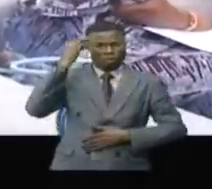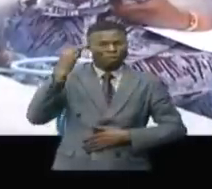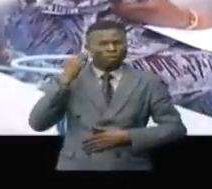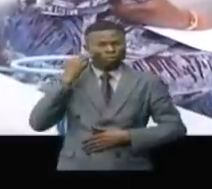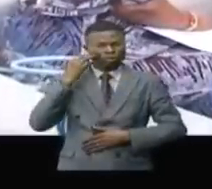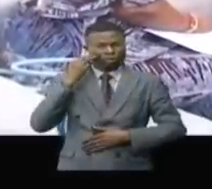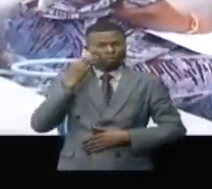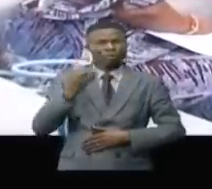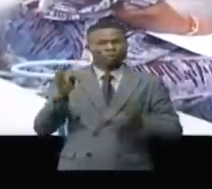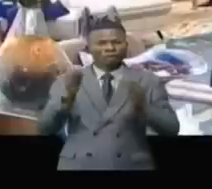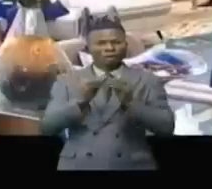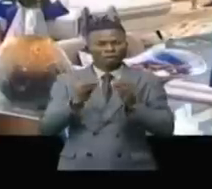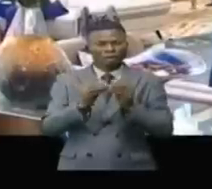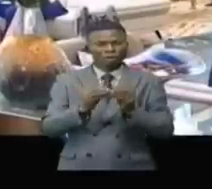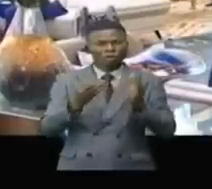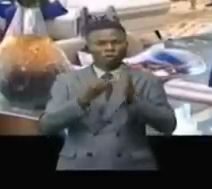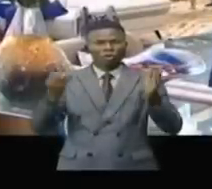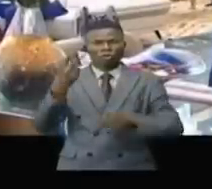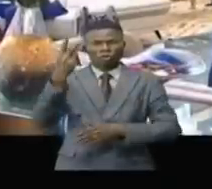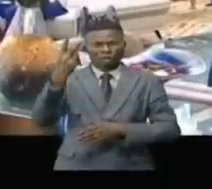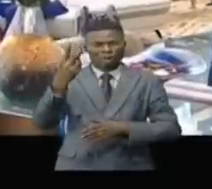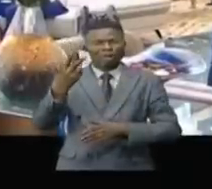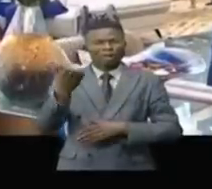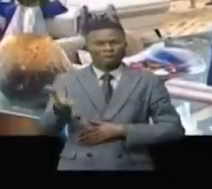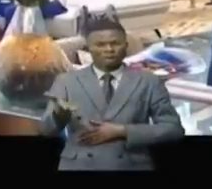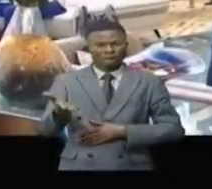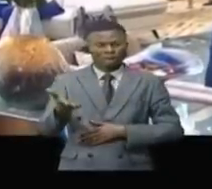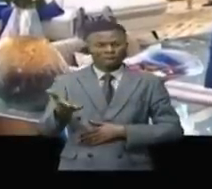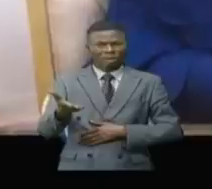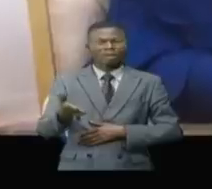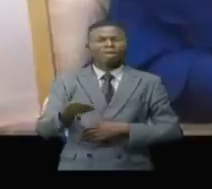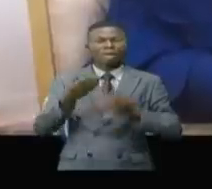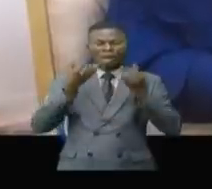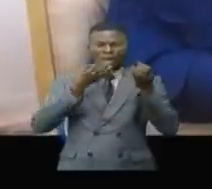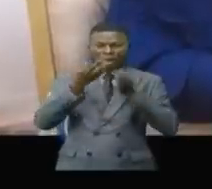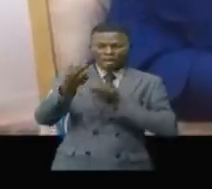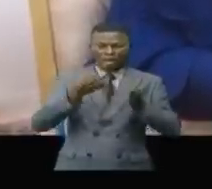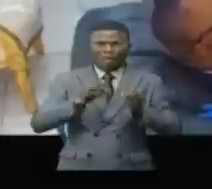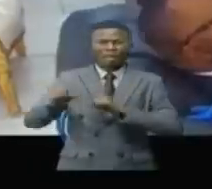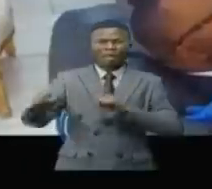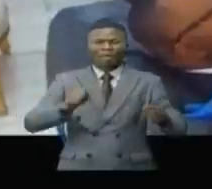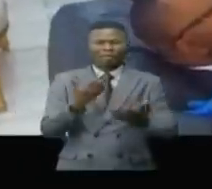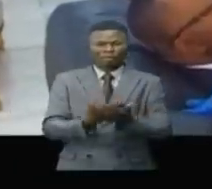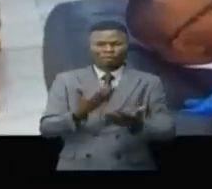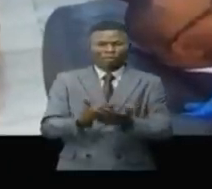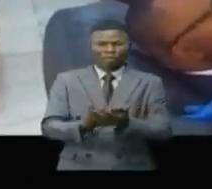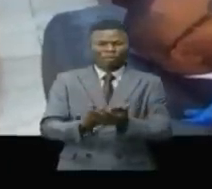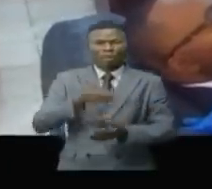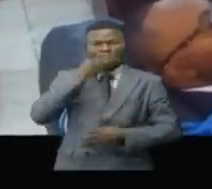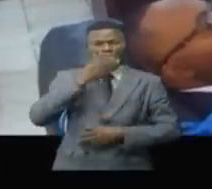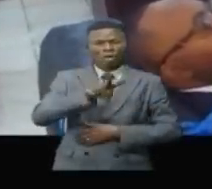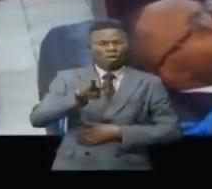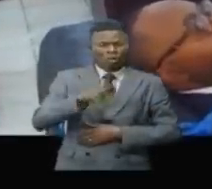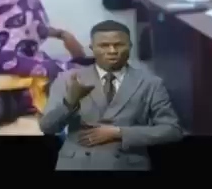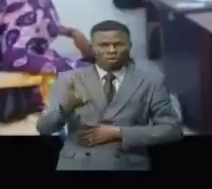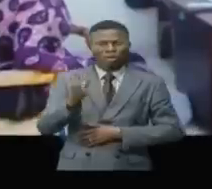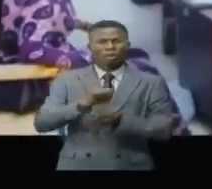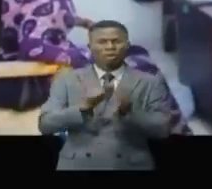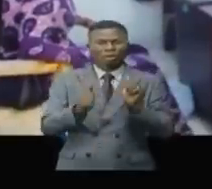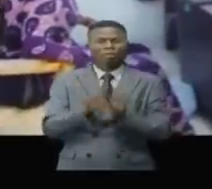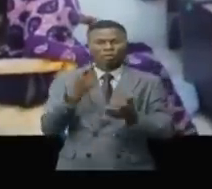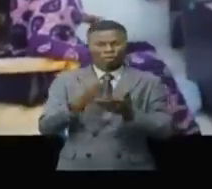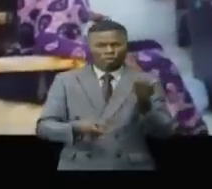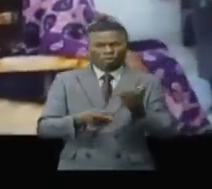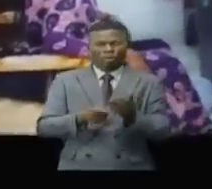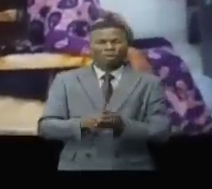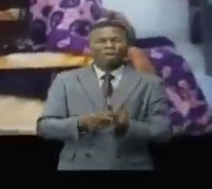invités à la 62e réunion du Conseil des ministres ont été soumis au test rapide de la COVID-19. Question de